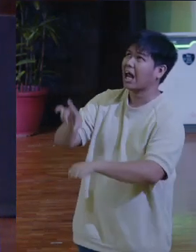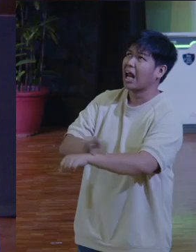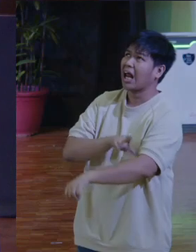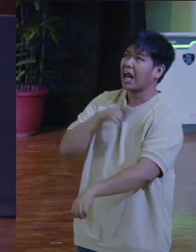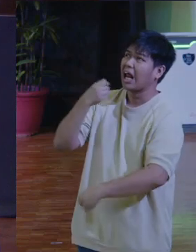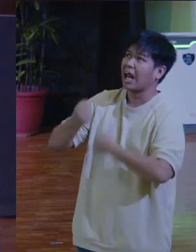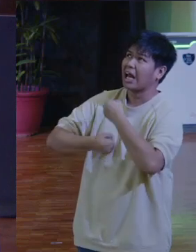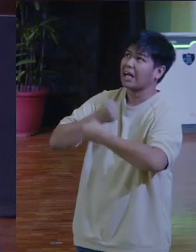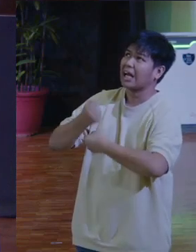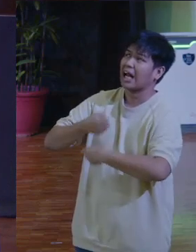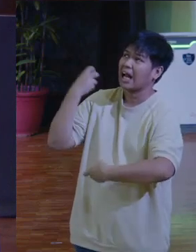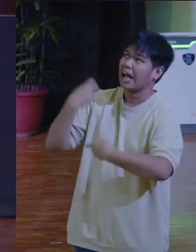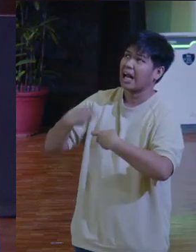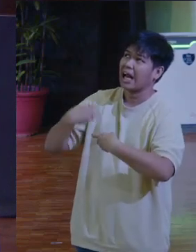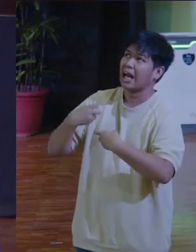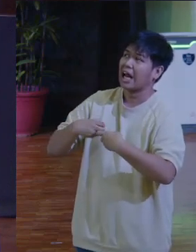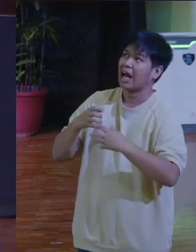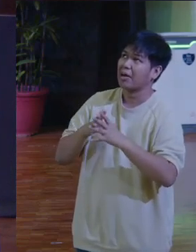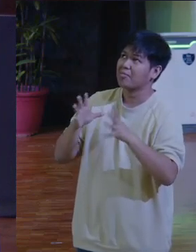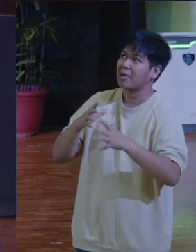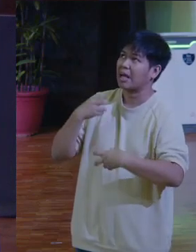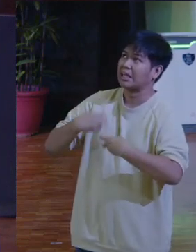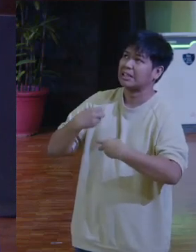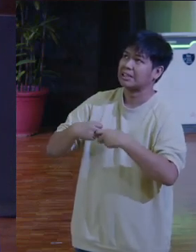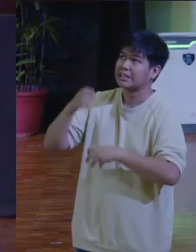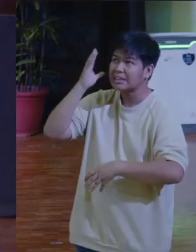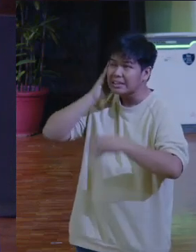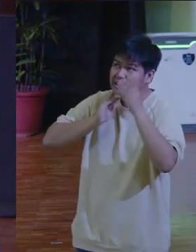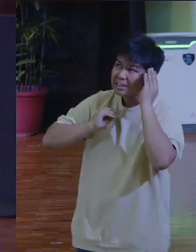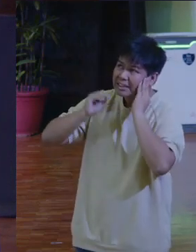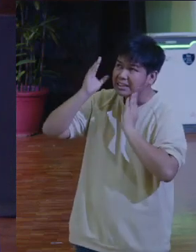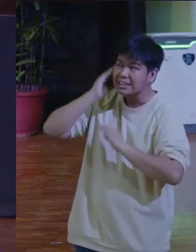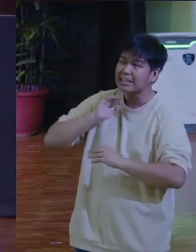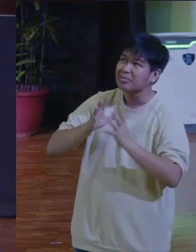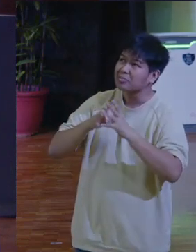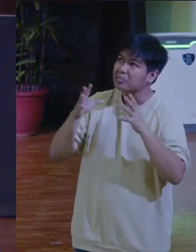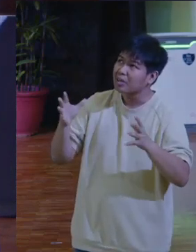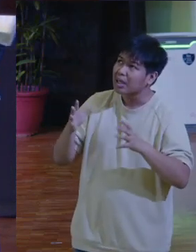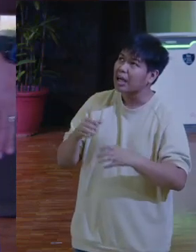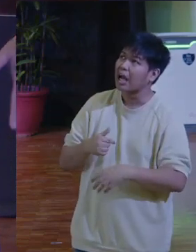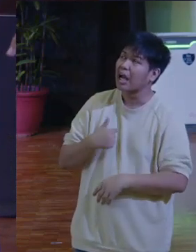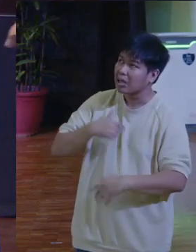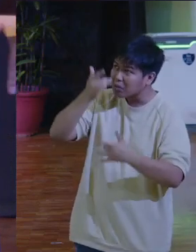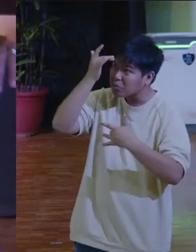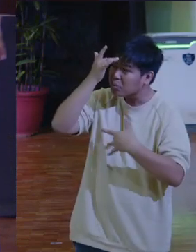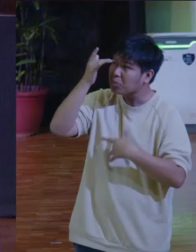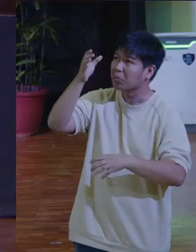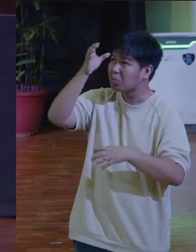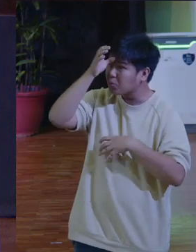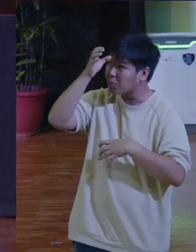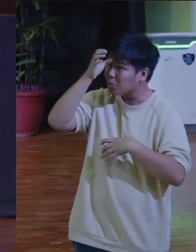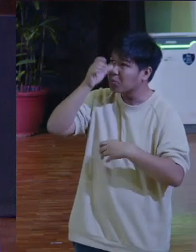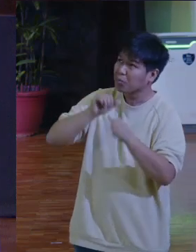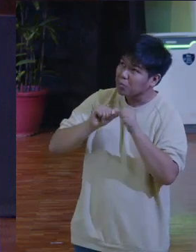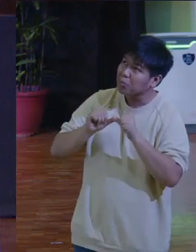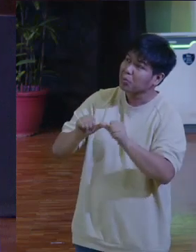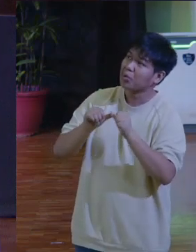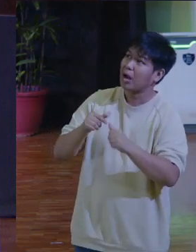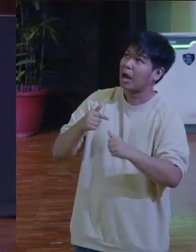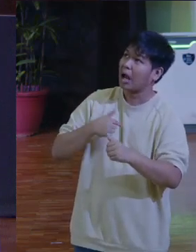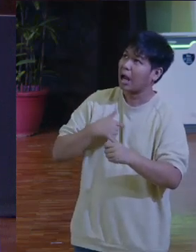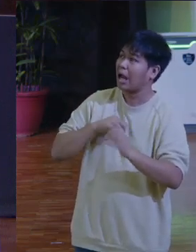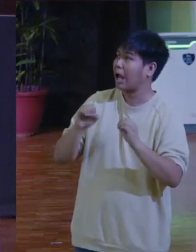Diyos? Hanggang kailan ba ako magsasuffer? Hanggang kailan ba itong paghihirap ng aking disease, ng aking sakit, ng